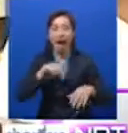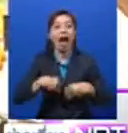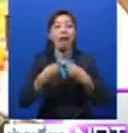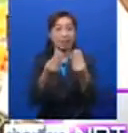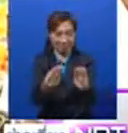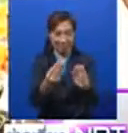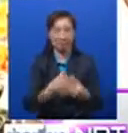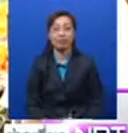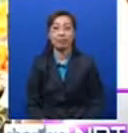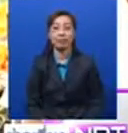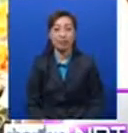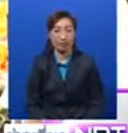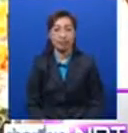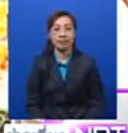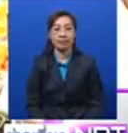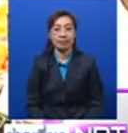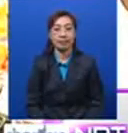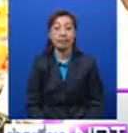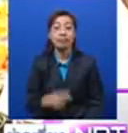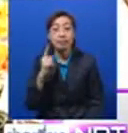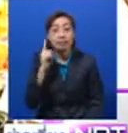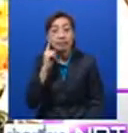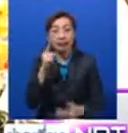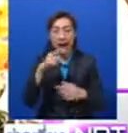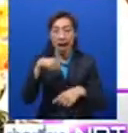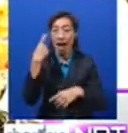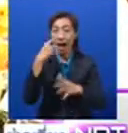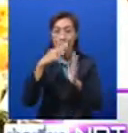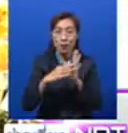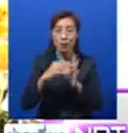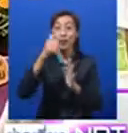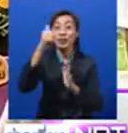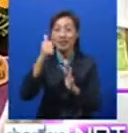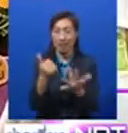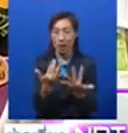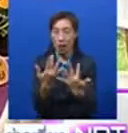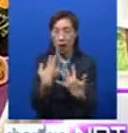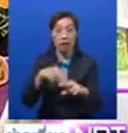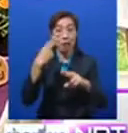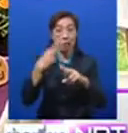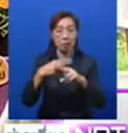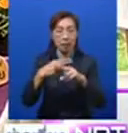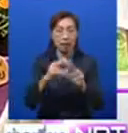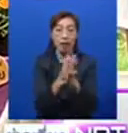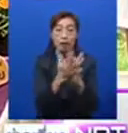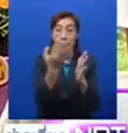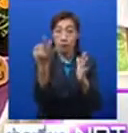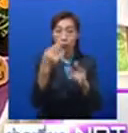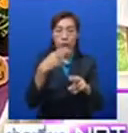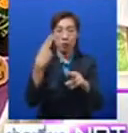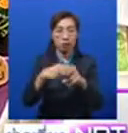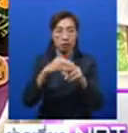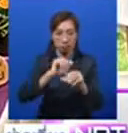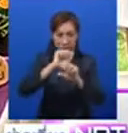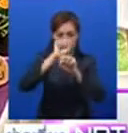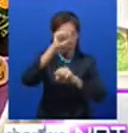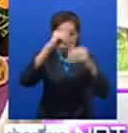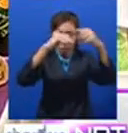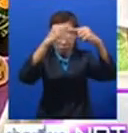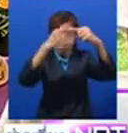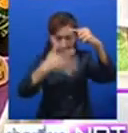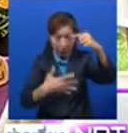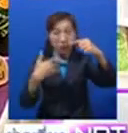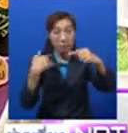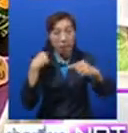แบบนี้นะคะรับไปเลย ใช่ค่ะ ผู้โชคดีนะคะเดี๋ยวเราจะประกาศรายชื่อในหน้าแฟนเพจนะคะก็ส่งที่อยู่